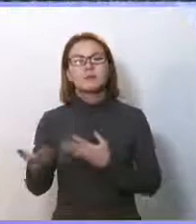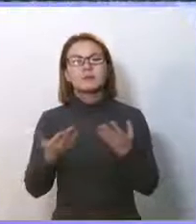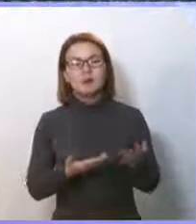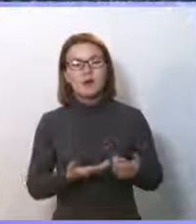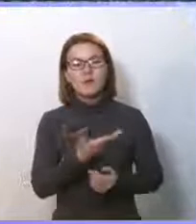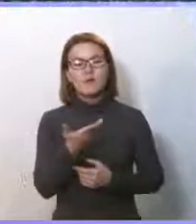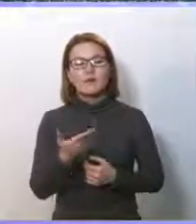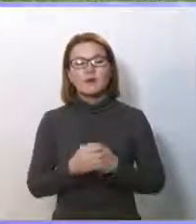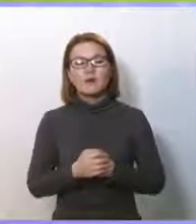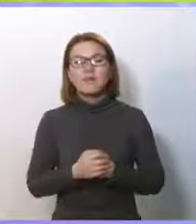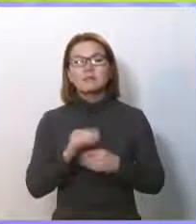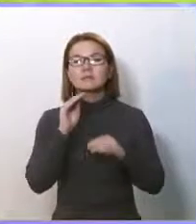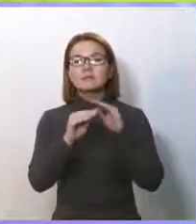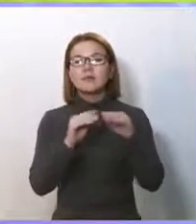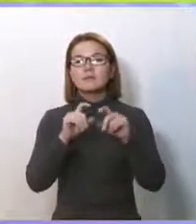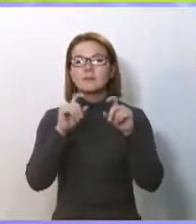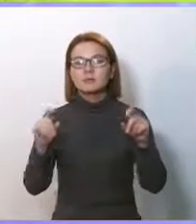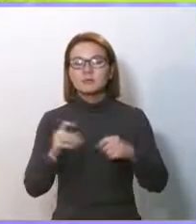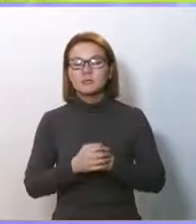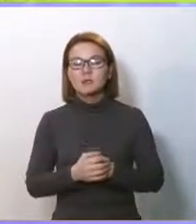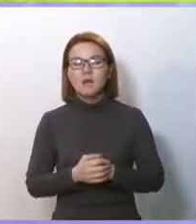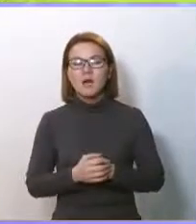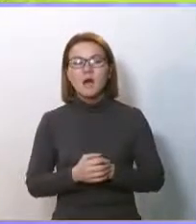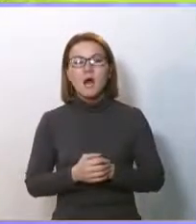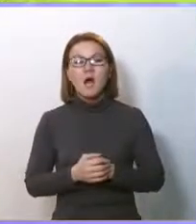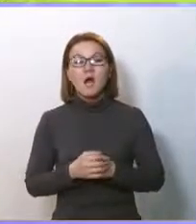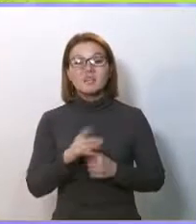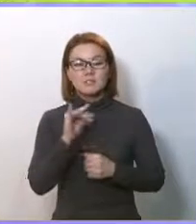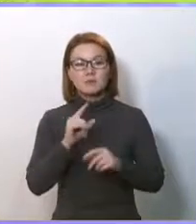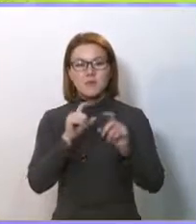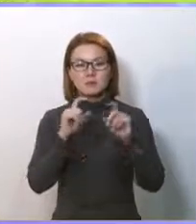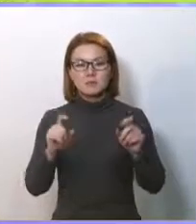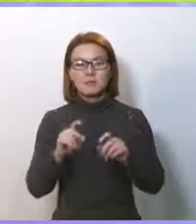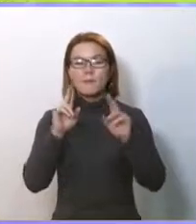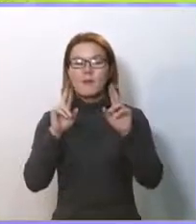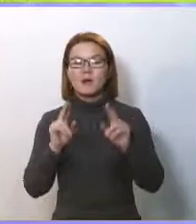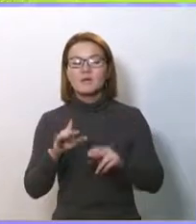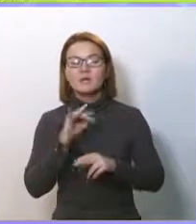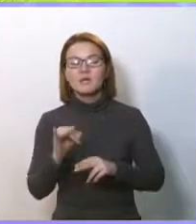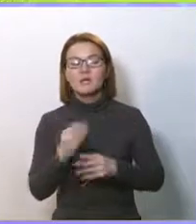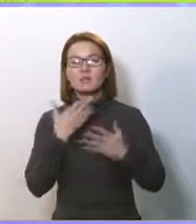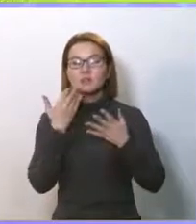вам составить предложение, а из предложений правила и